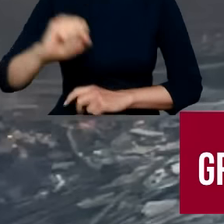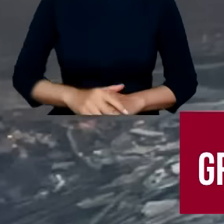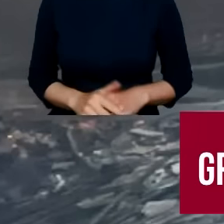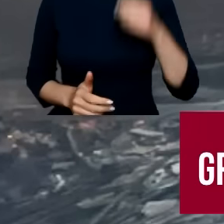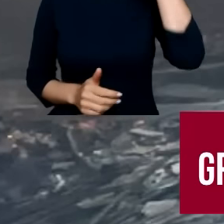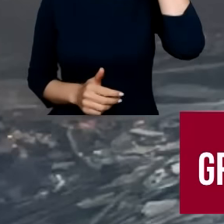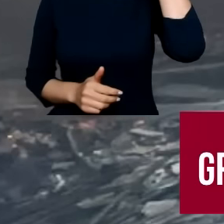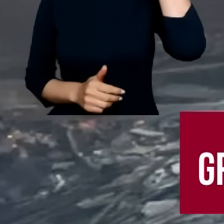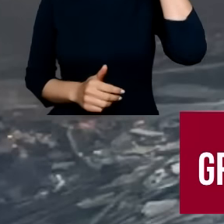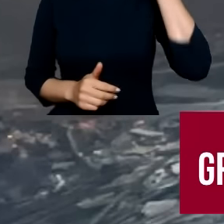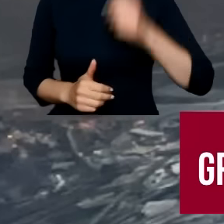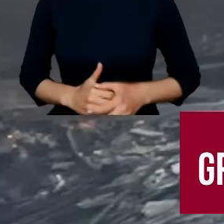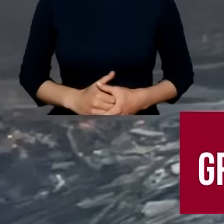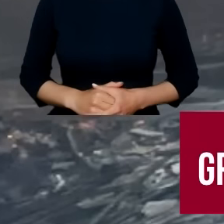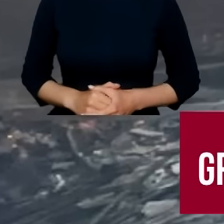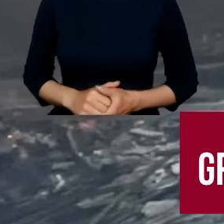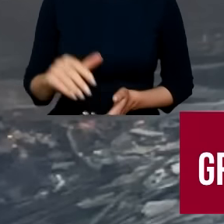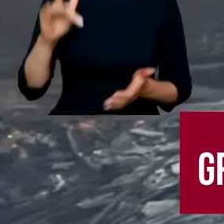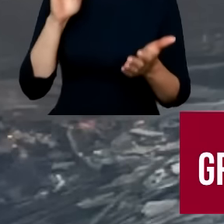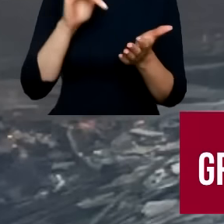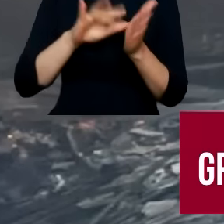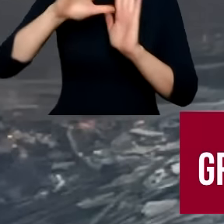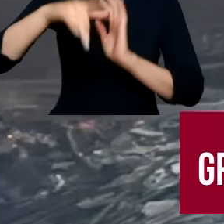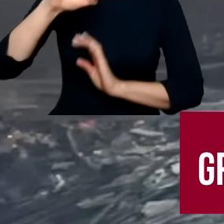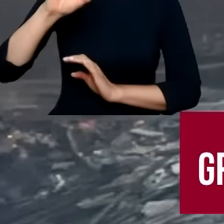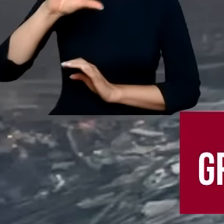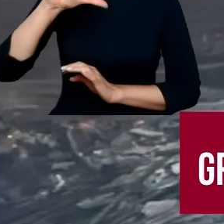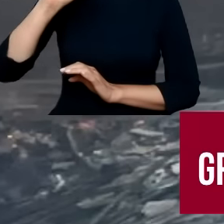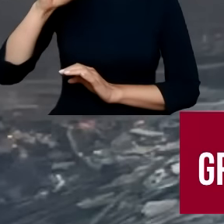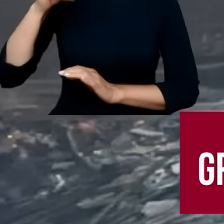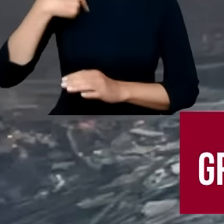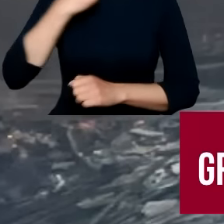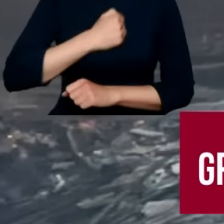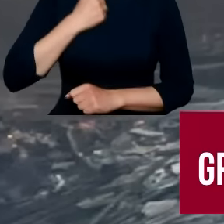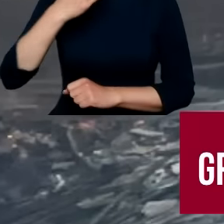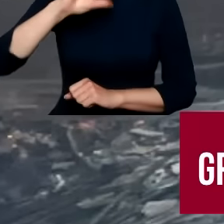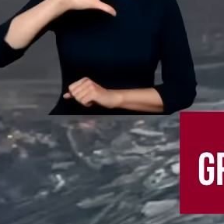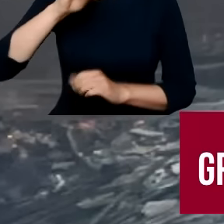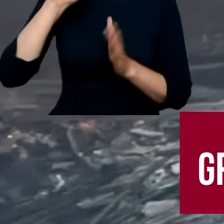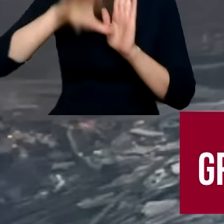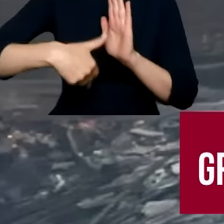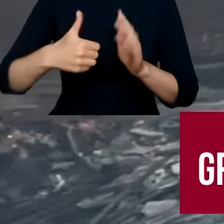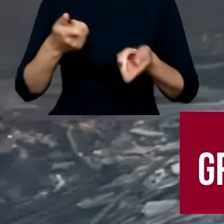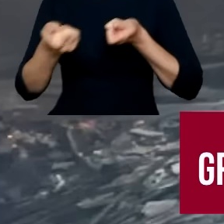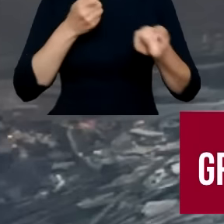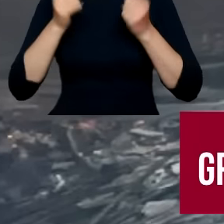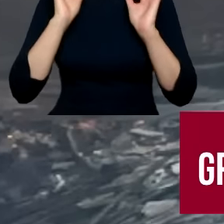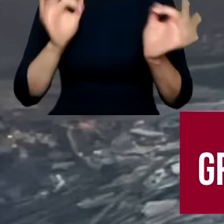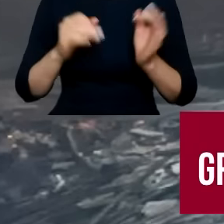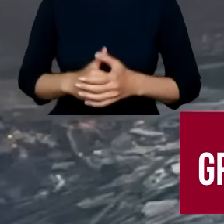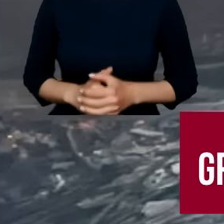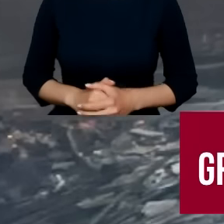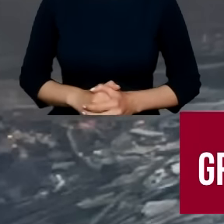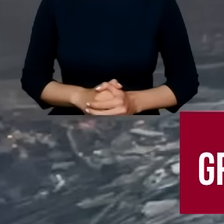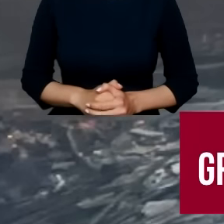Wrona Grodzisk Mazowiecki Bardzo się martwię bo to jest piękna miejscowość bardzo dobrze zarządzana